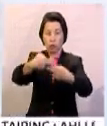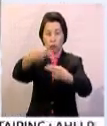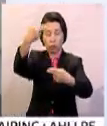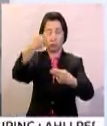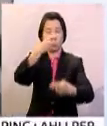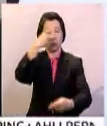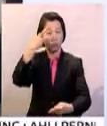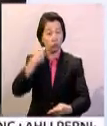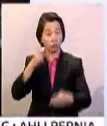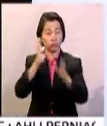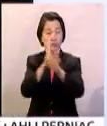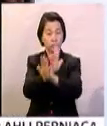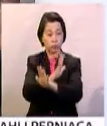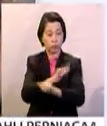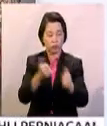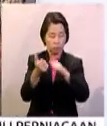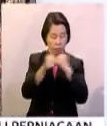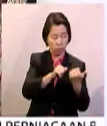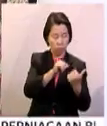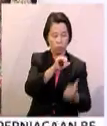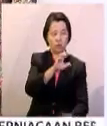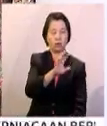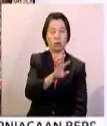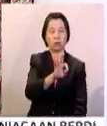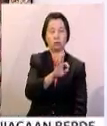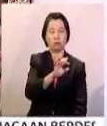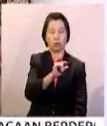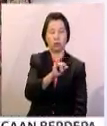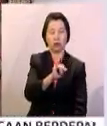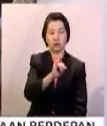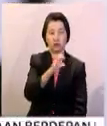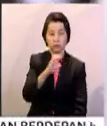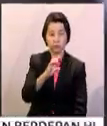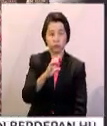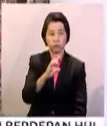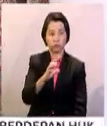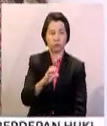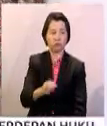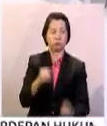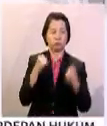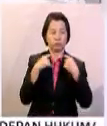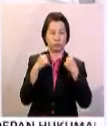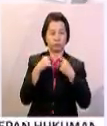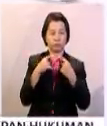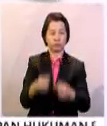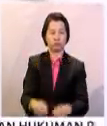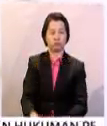Kuching, Sarawak oleh syarikat Felda Investment Corporation FIC, Sindiran Berhad.